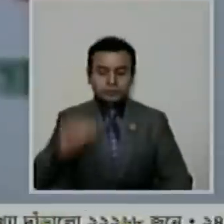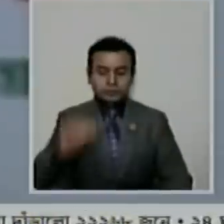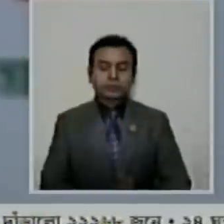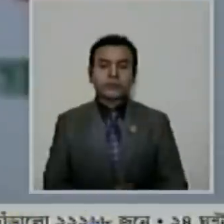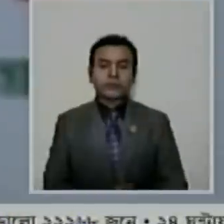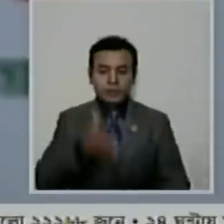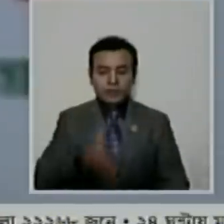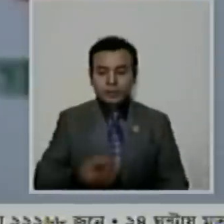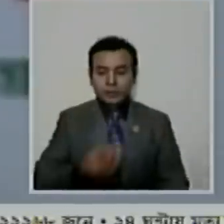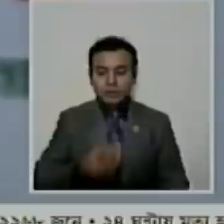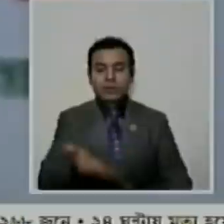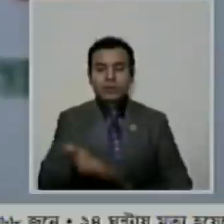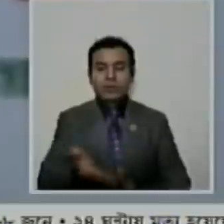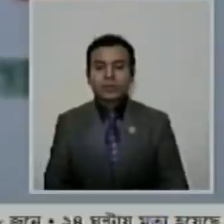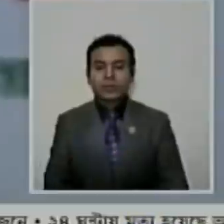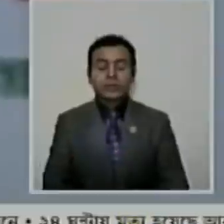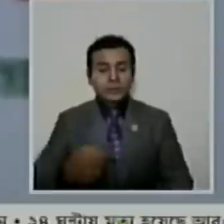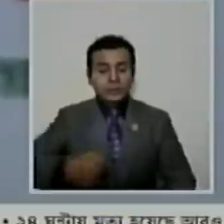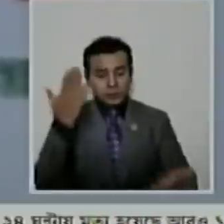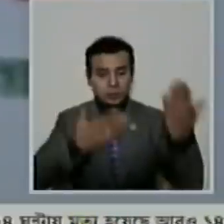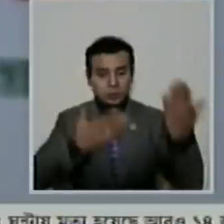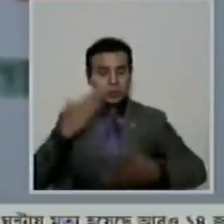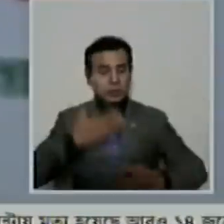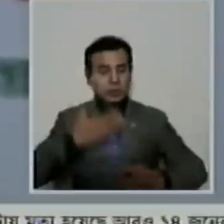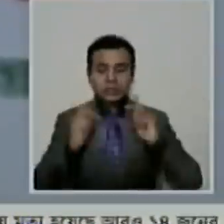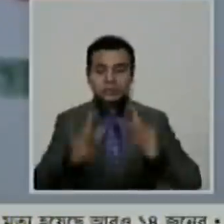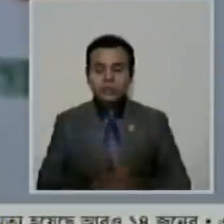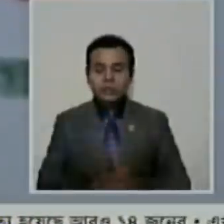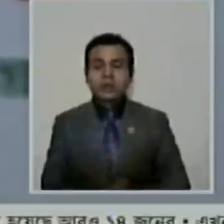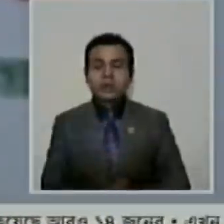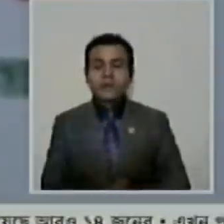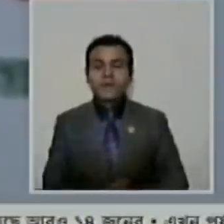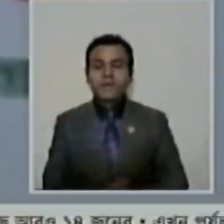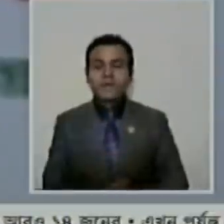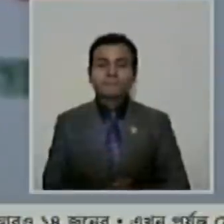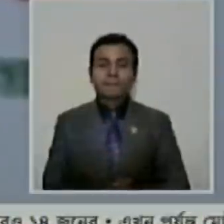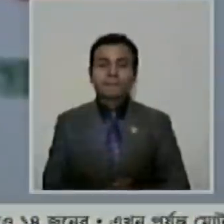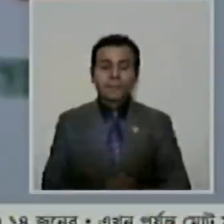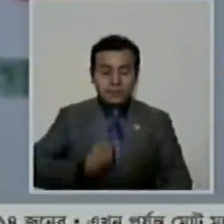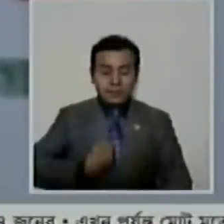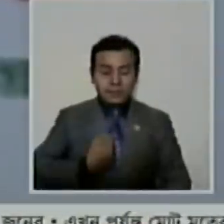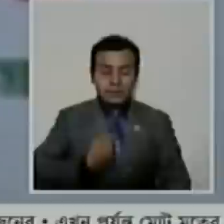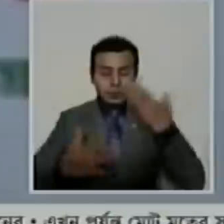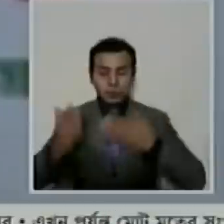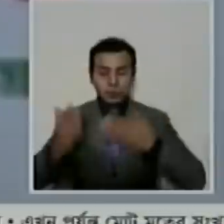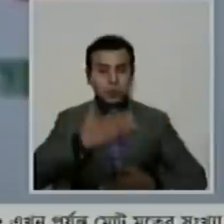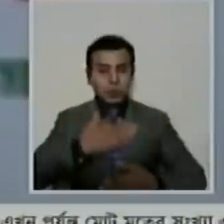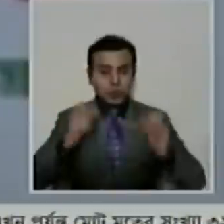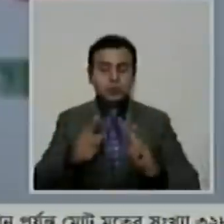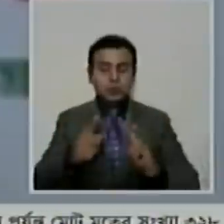সামাজিক দূরত্ব বজায় রাখা, যেখানে জনসমাগম বেশি সে জায়গায় যেন আমরা না যাই, শারীরিক দূরত্ব বজায় রাখি